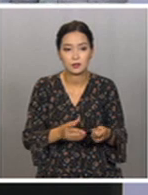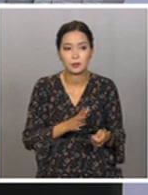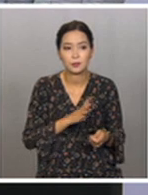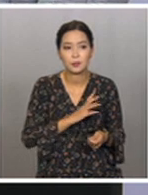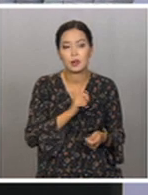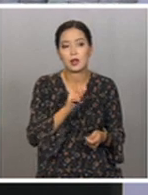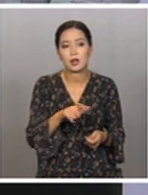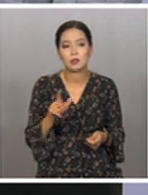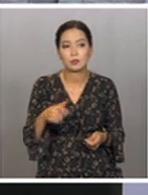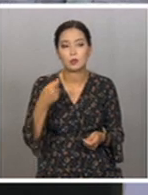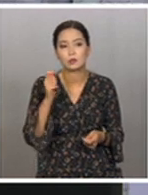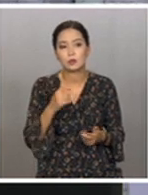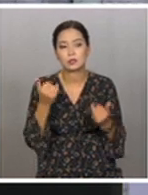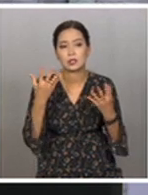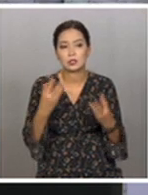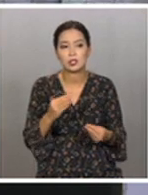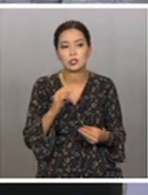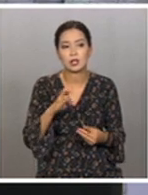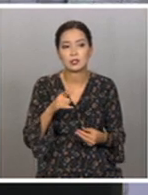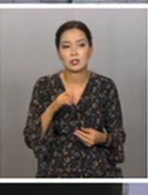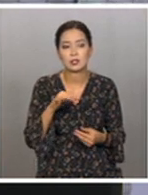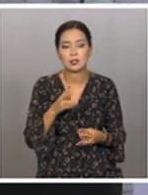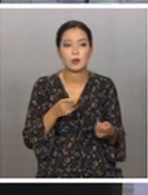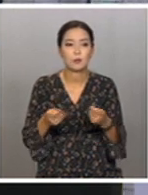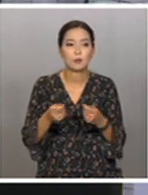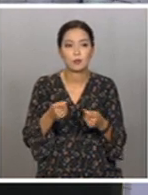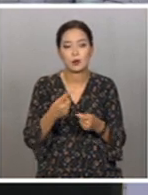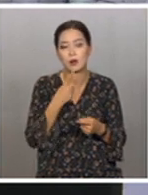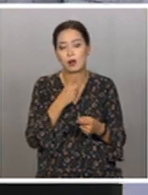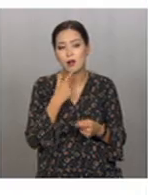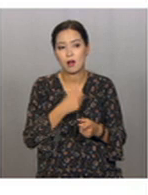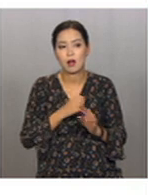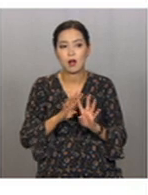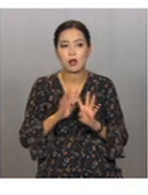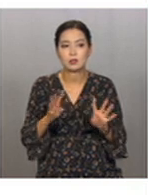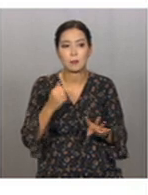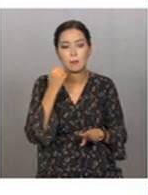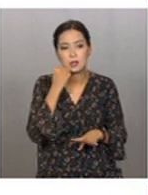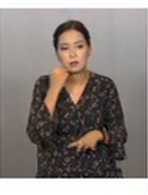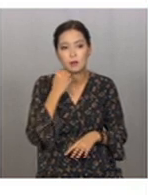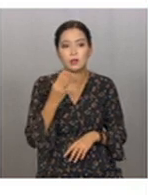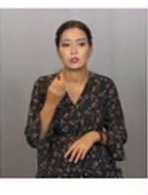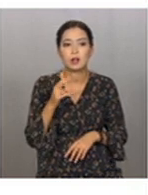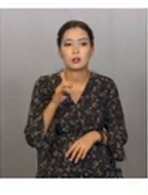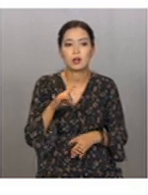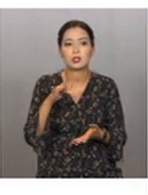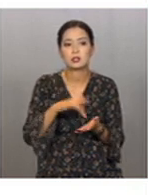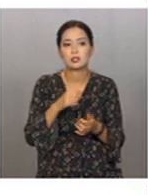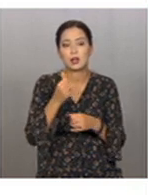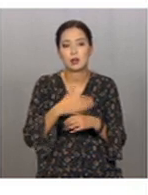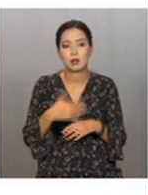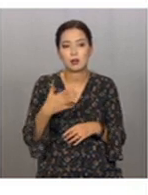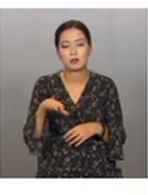Азамат соғыс кезінде Әліби Жангелдин басқарған әскери отряд Мәскеуден Шалқар станциясына дейін жауынгер жорығын